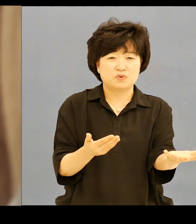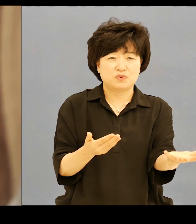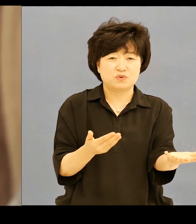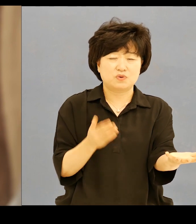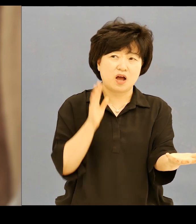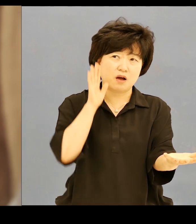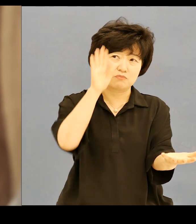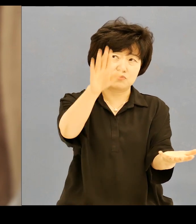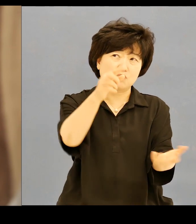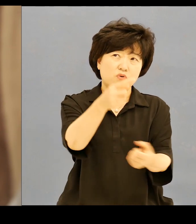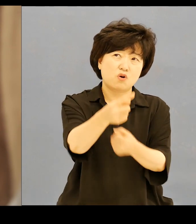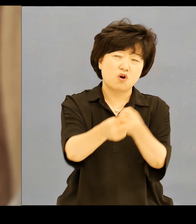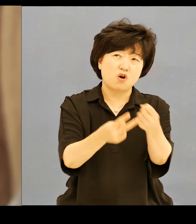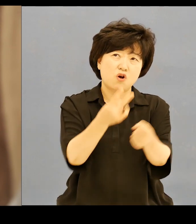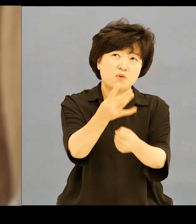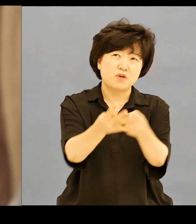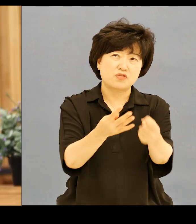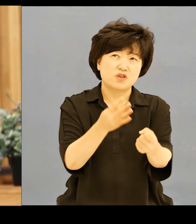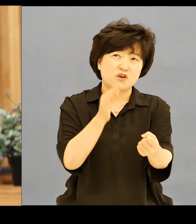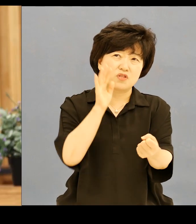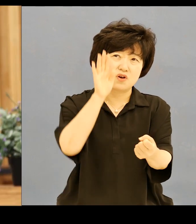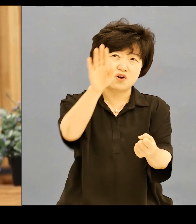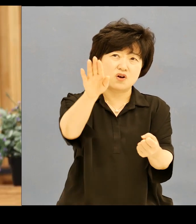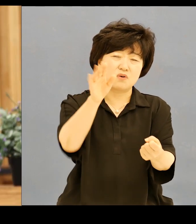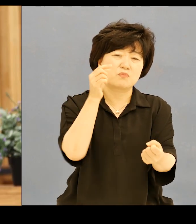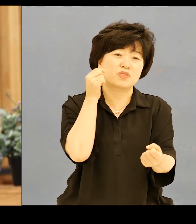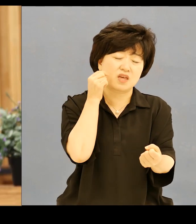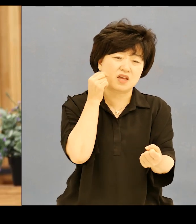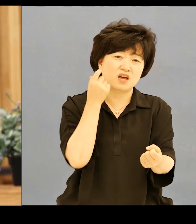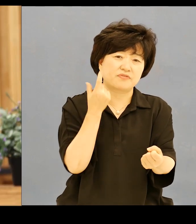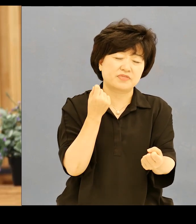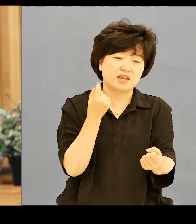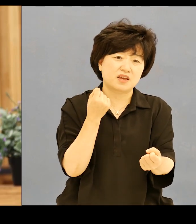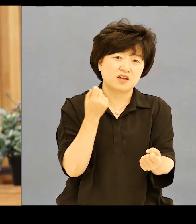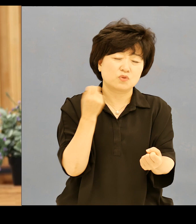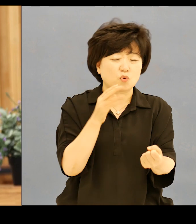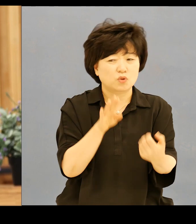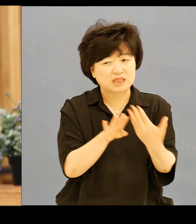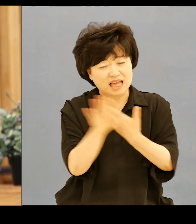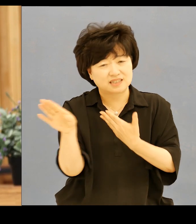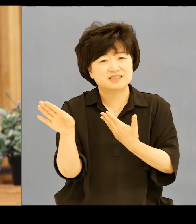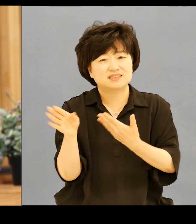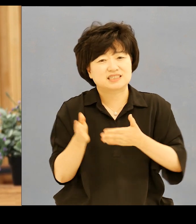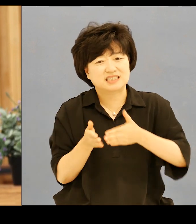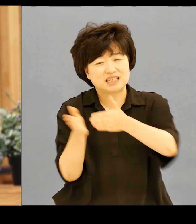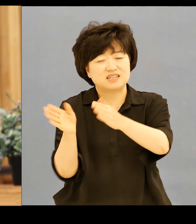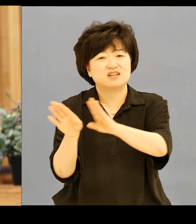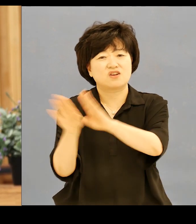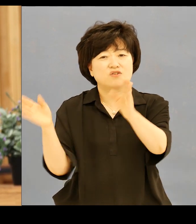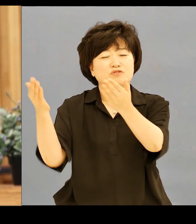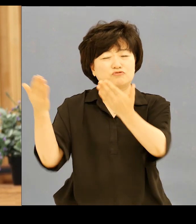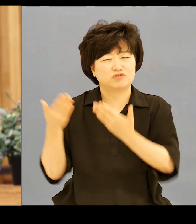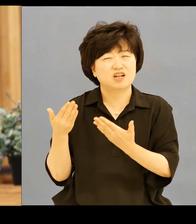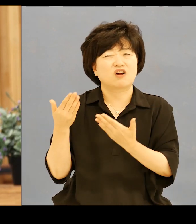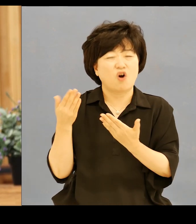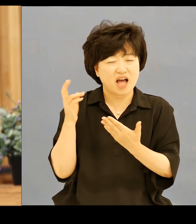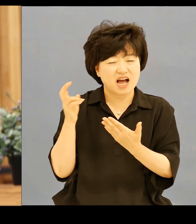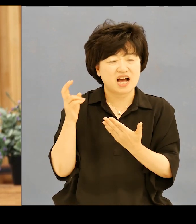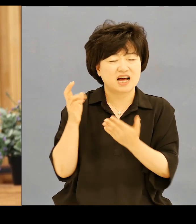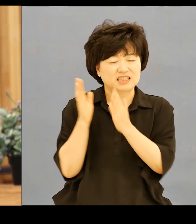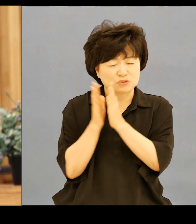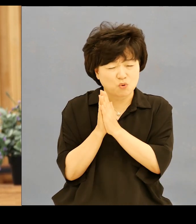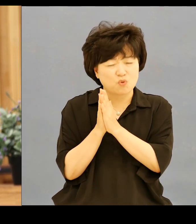년 정도밖에 못 할 것 같더라고요. 그러면 또 다른 길을 열어주시 겠죠라고